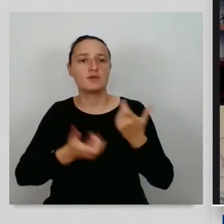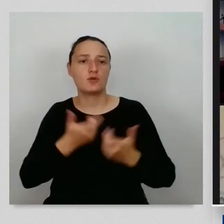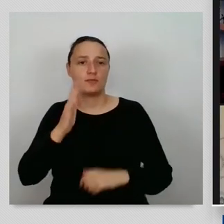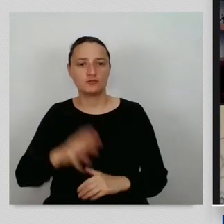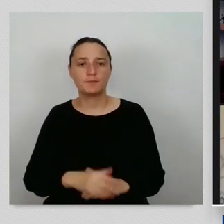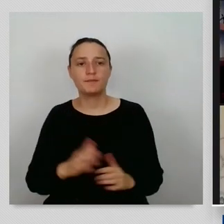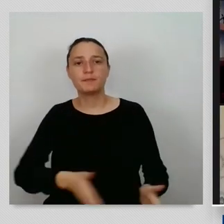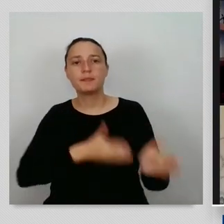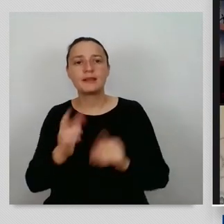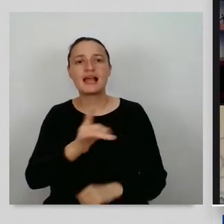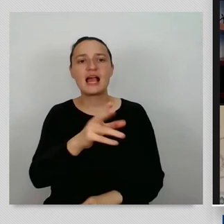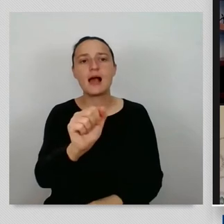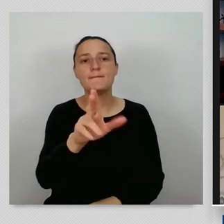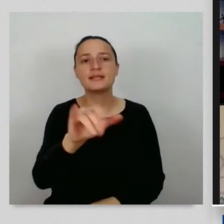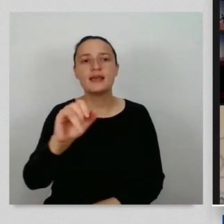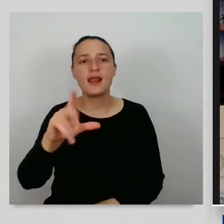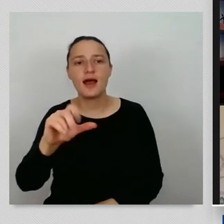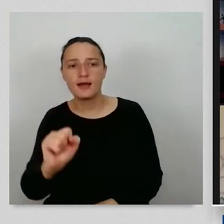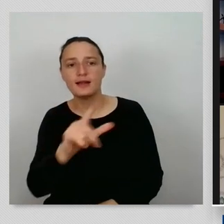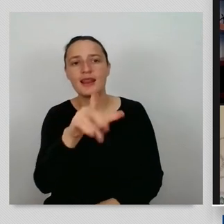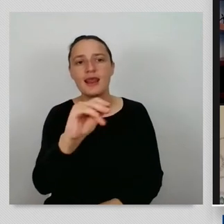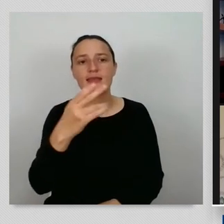poseł Gabriela Lenartowicz, zapraszam.